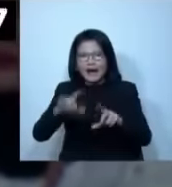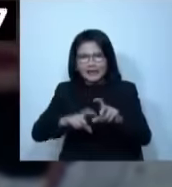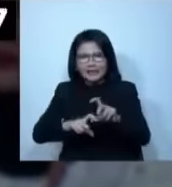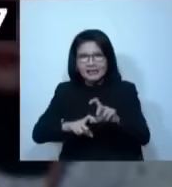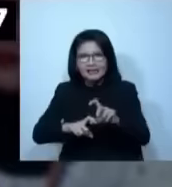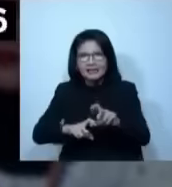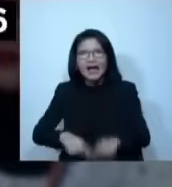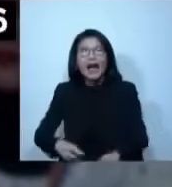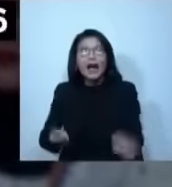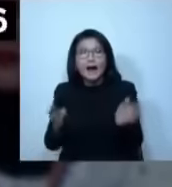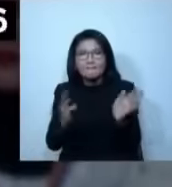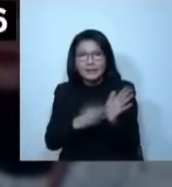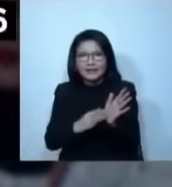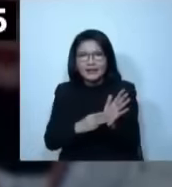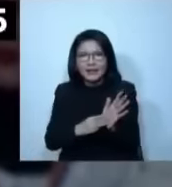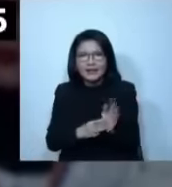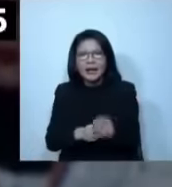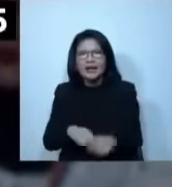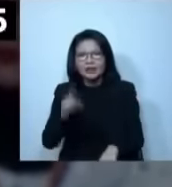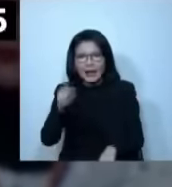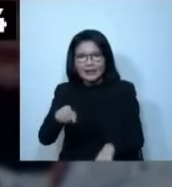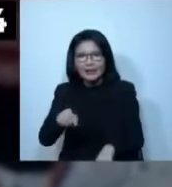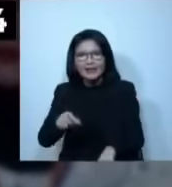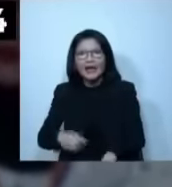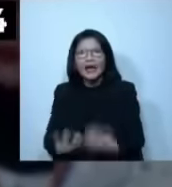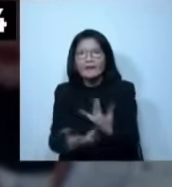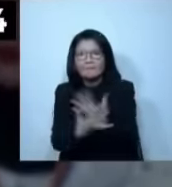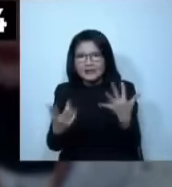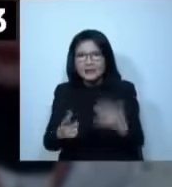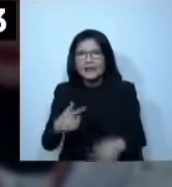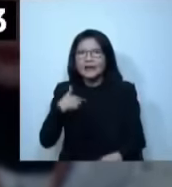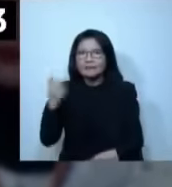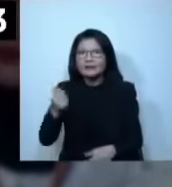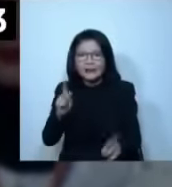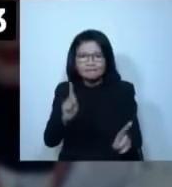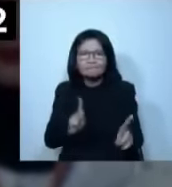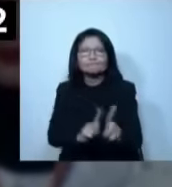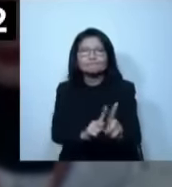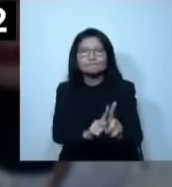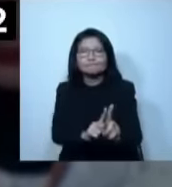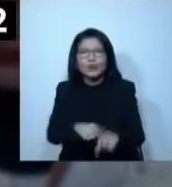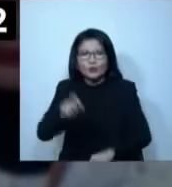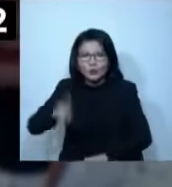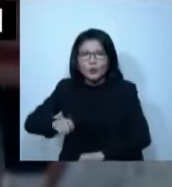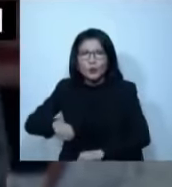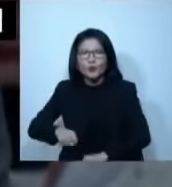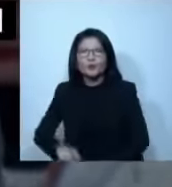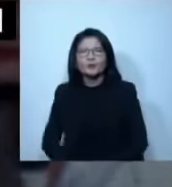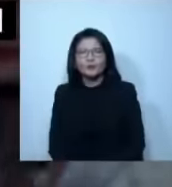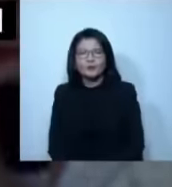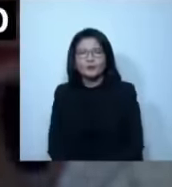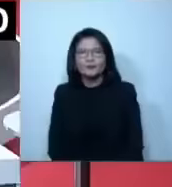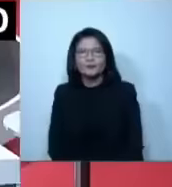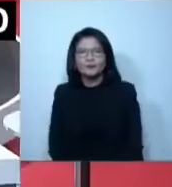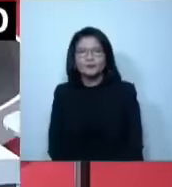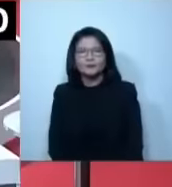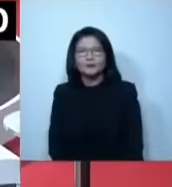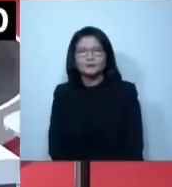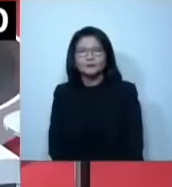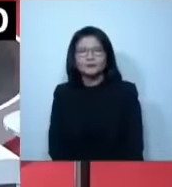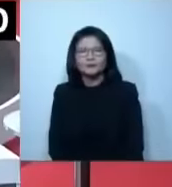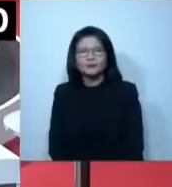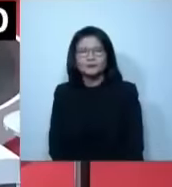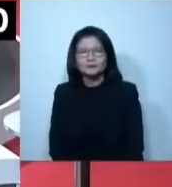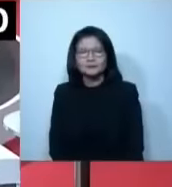rakyat mengalami masalah bisa minta tolong kepada negara untuk didampingi pengacara dari negara. Terima kasih. Baik.